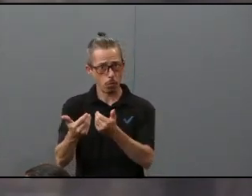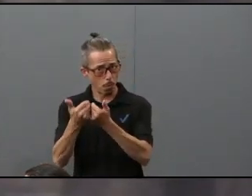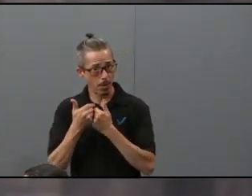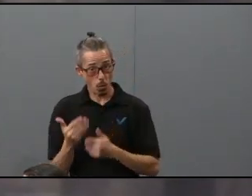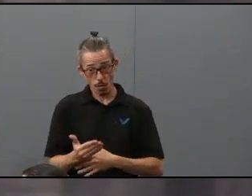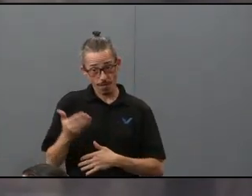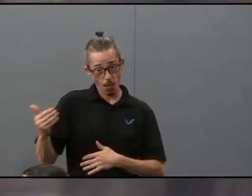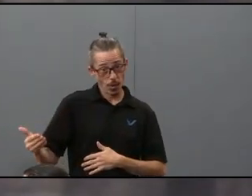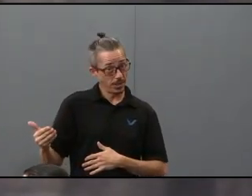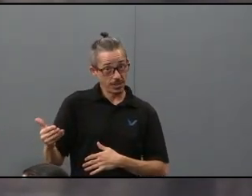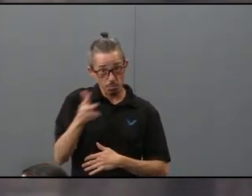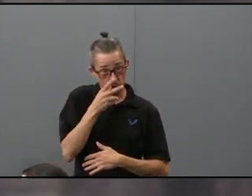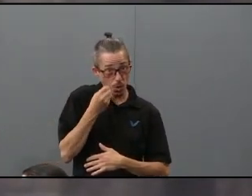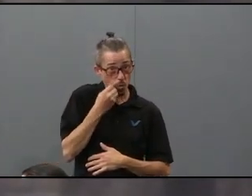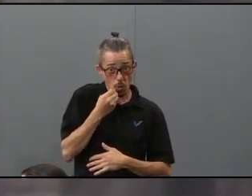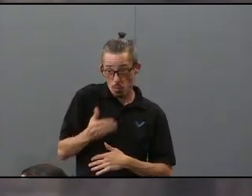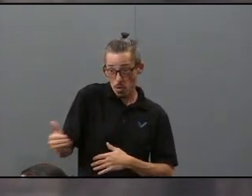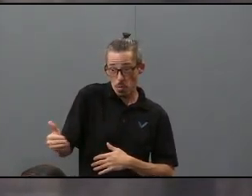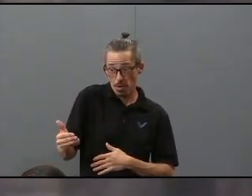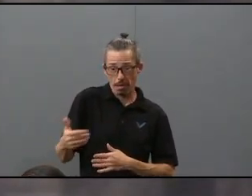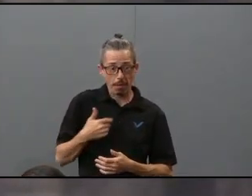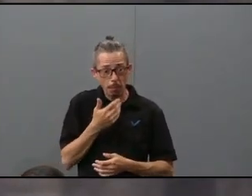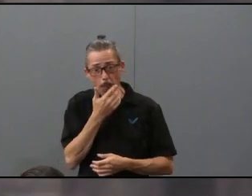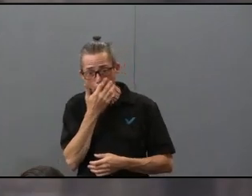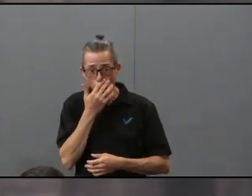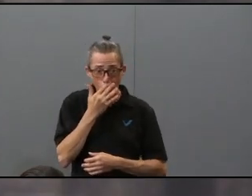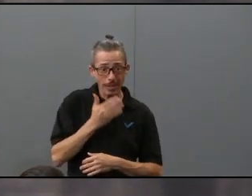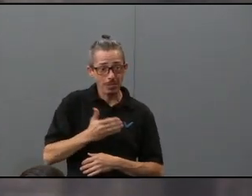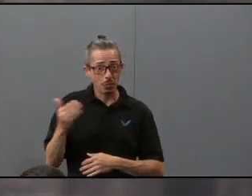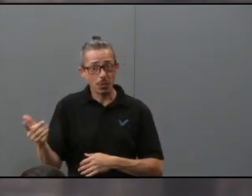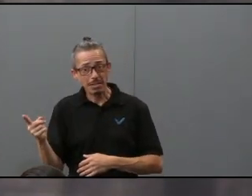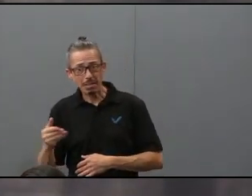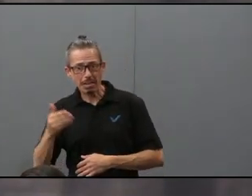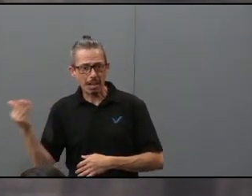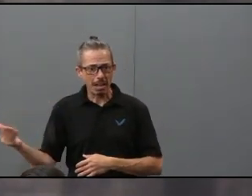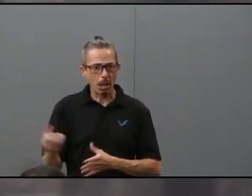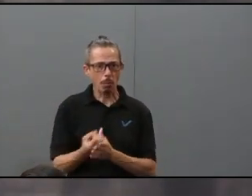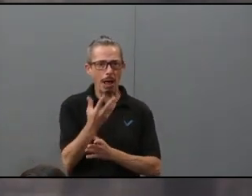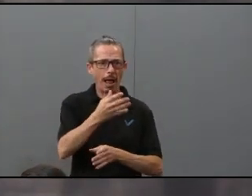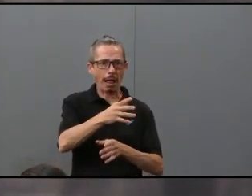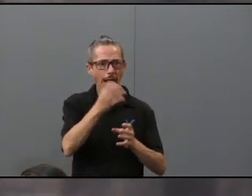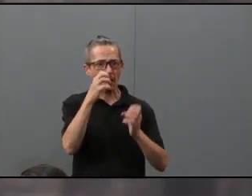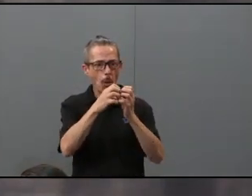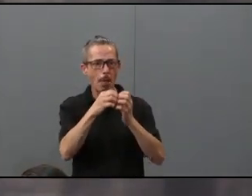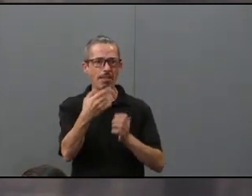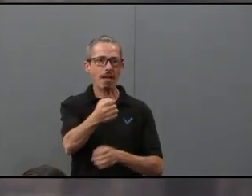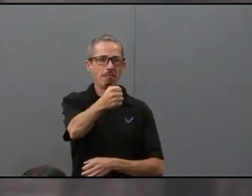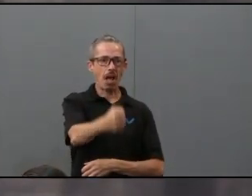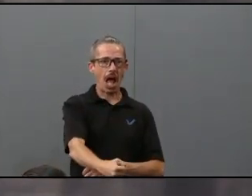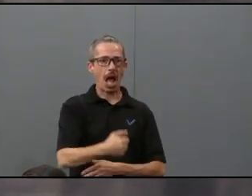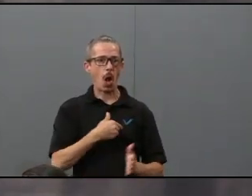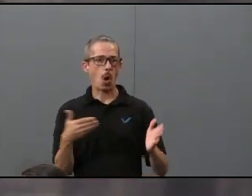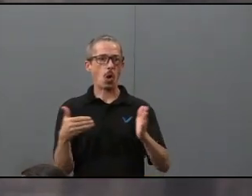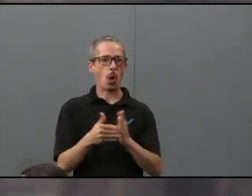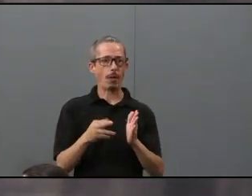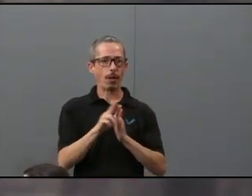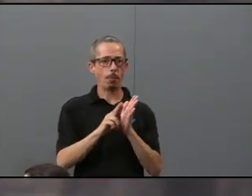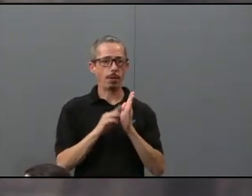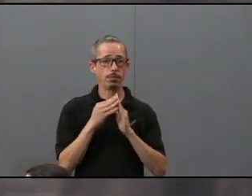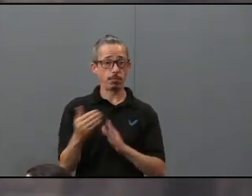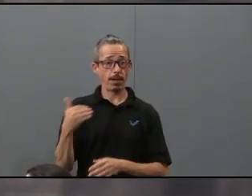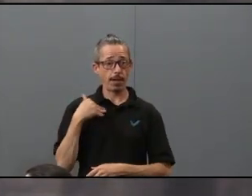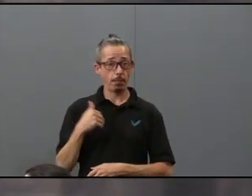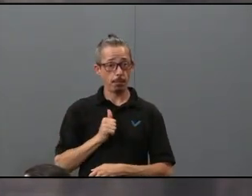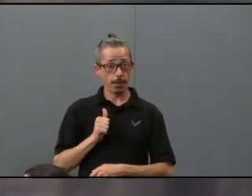d'un voisin pas très très loin de chez moi qui me disait voisin d'à côté il y a un plat de tomate en avant de chez eux ça va contre le règlement municipal